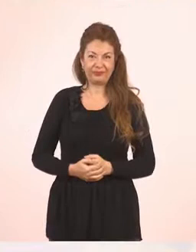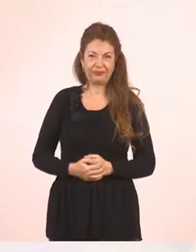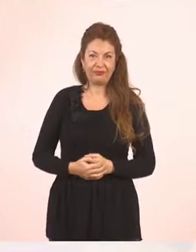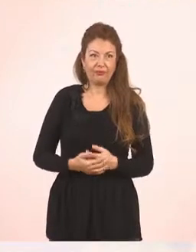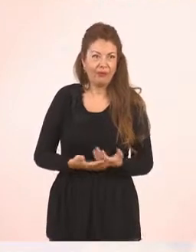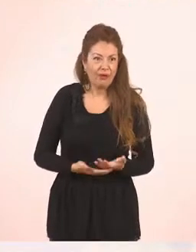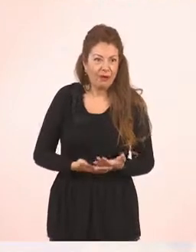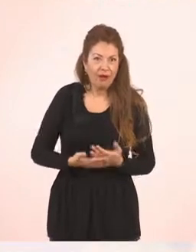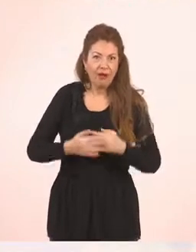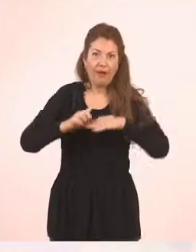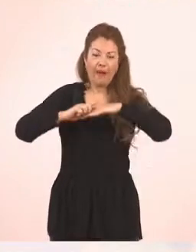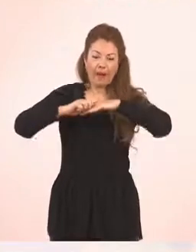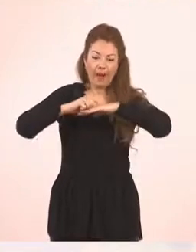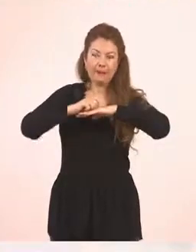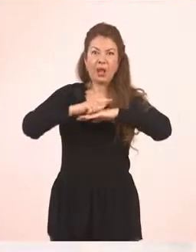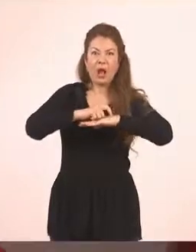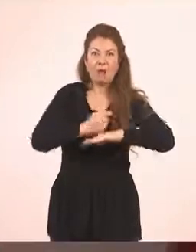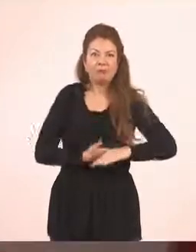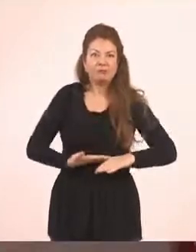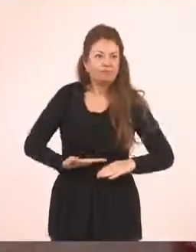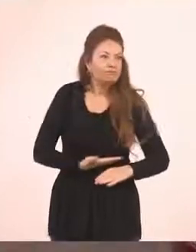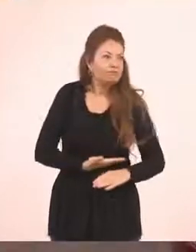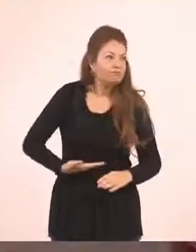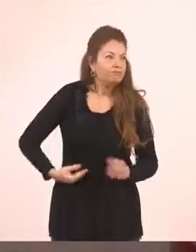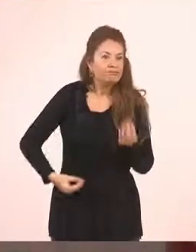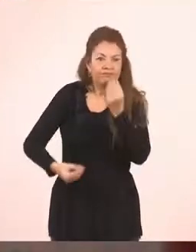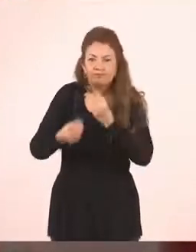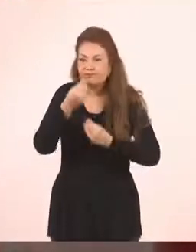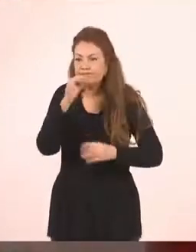Άρχισε να ψάχνει να βρει κάτι να φάει.